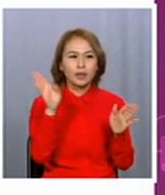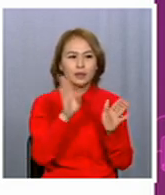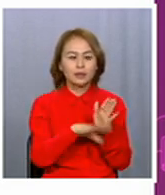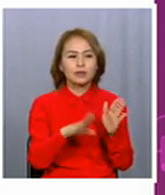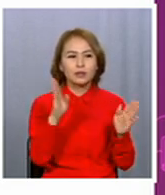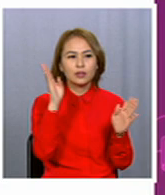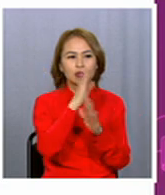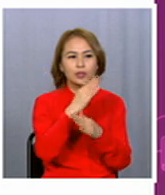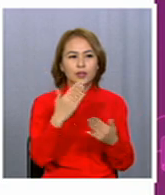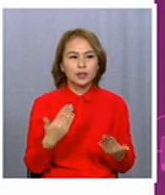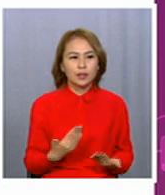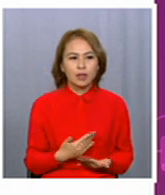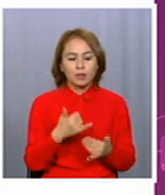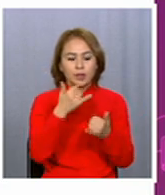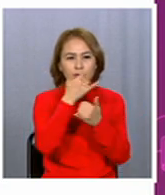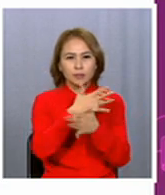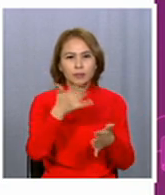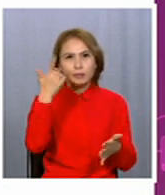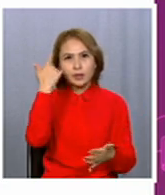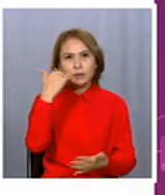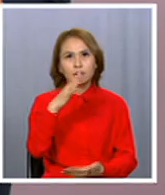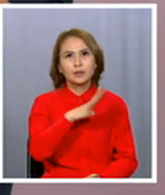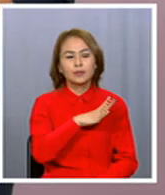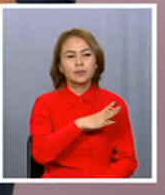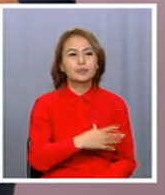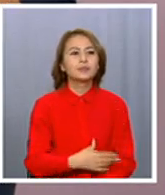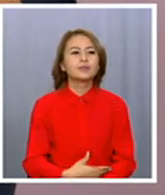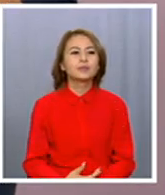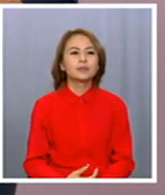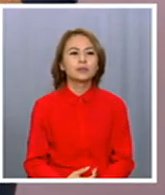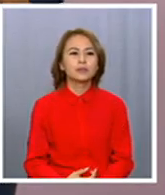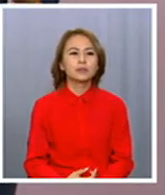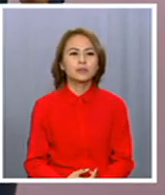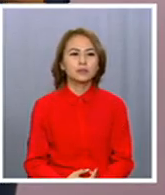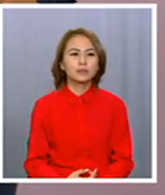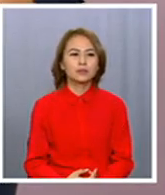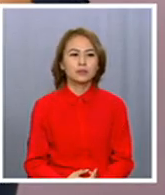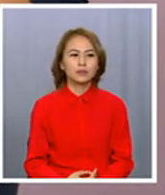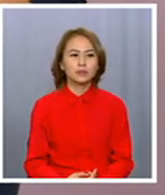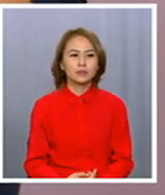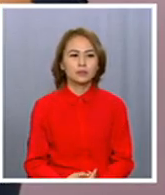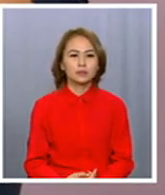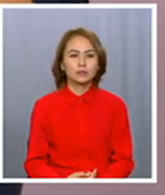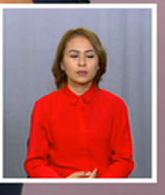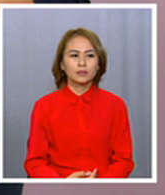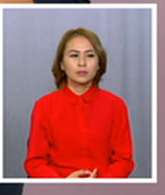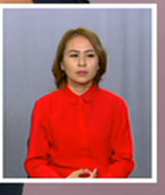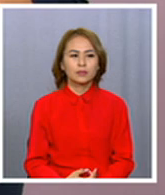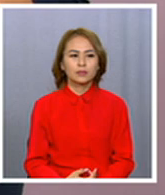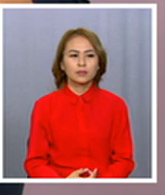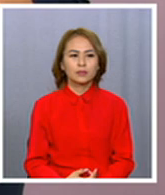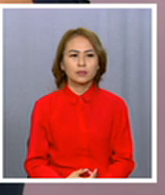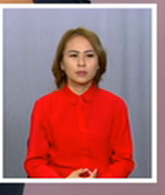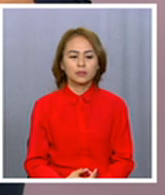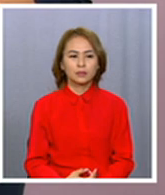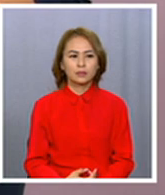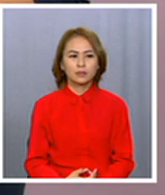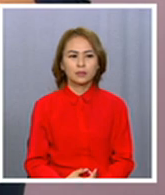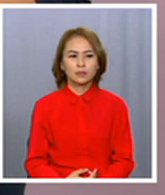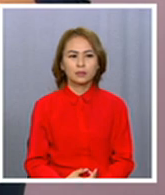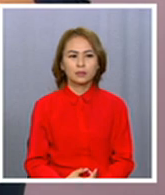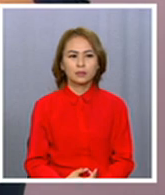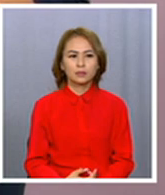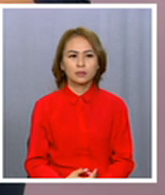табиғатсыз тіршілік ете алмайтынын білдіңдер. Оқушылар, осымен бүгінгі сабағымыз аяқталды.